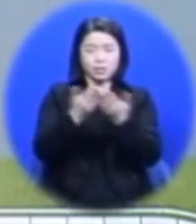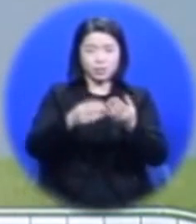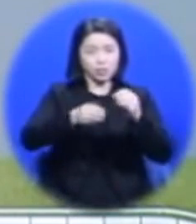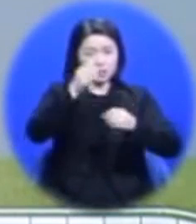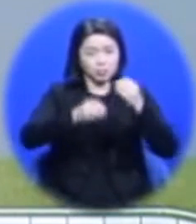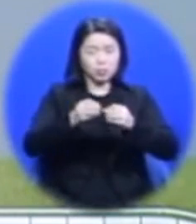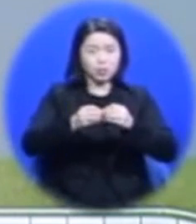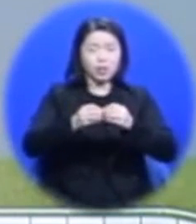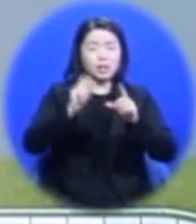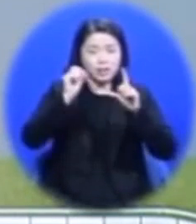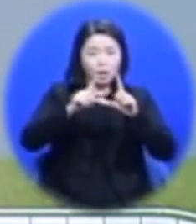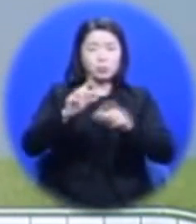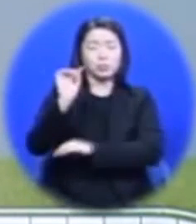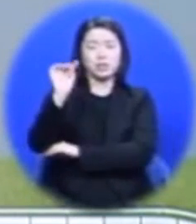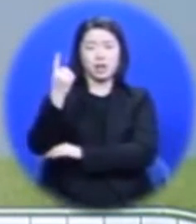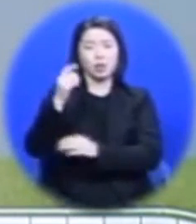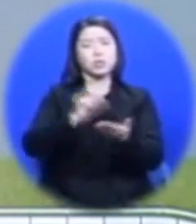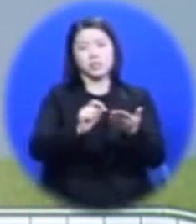대부분을 다윗이 썼습니다.